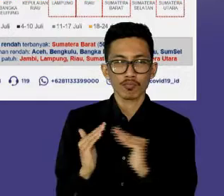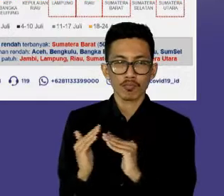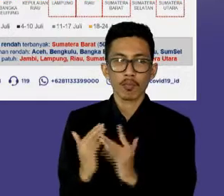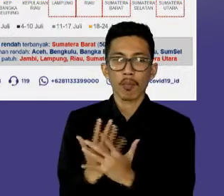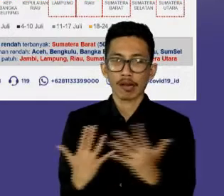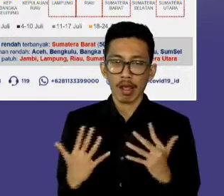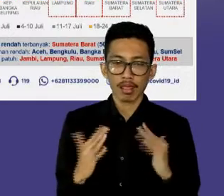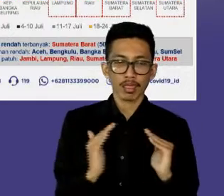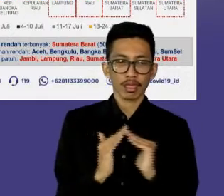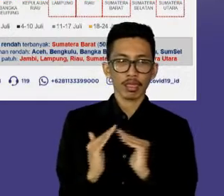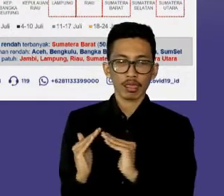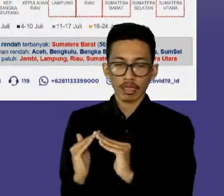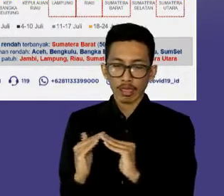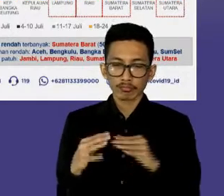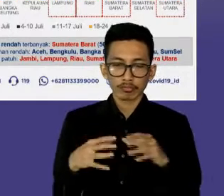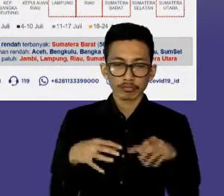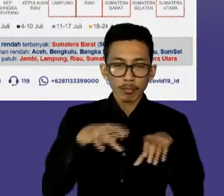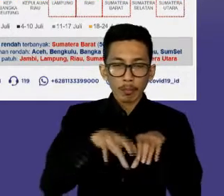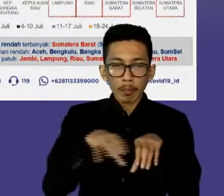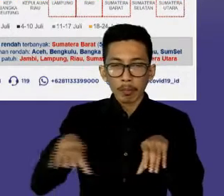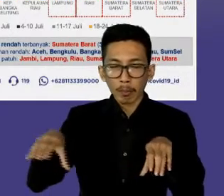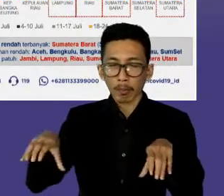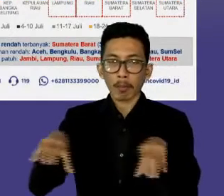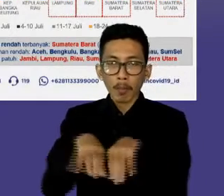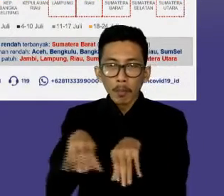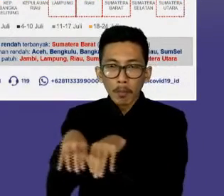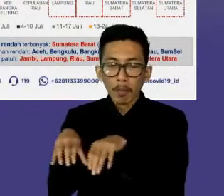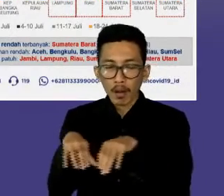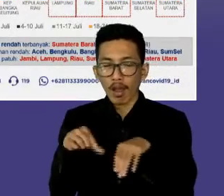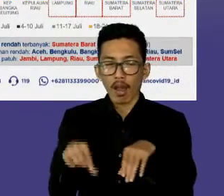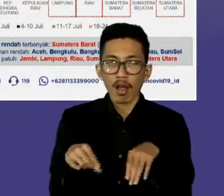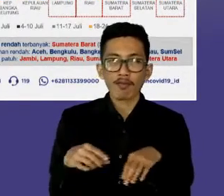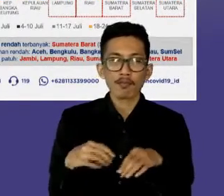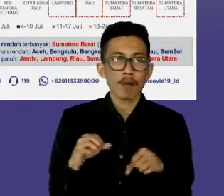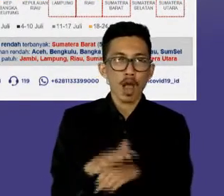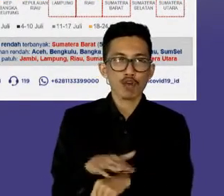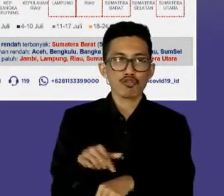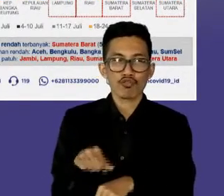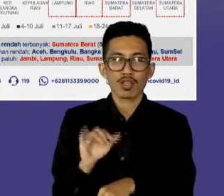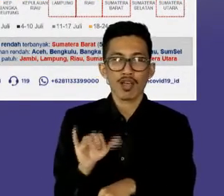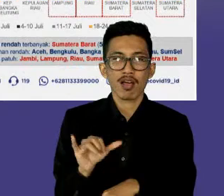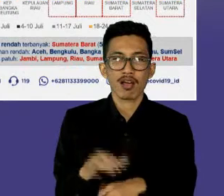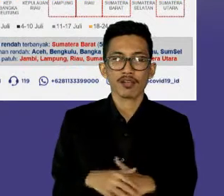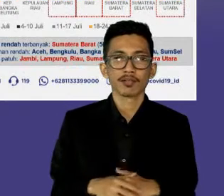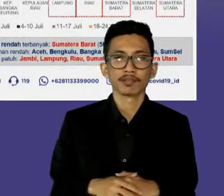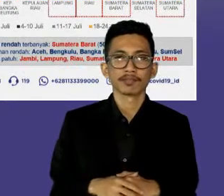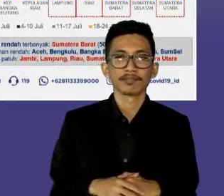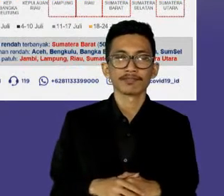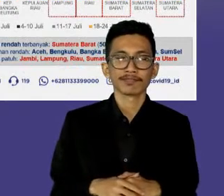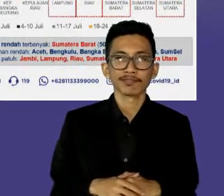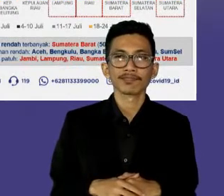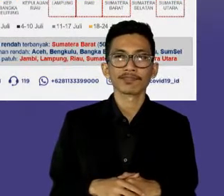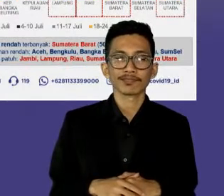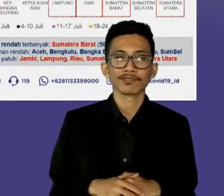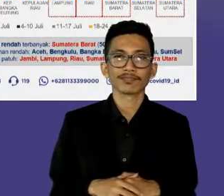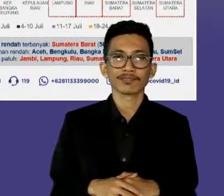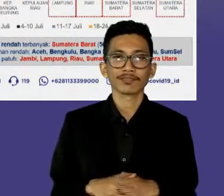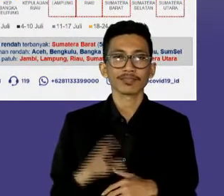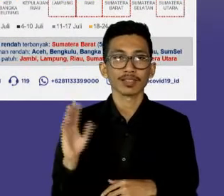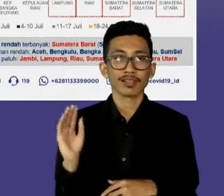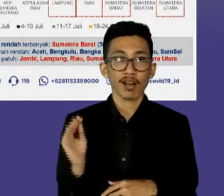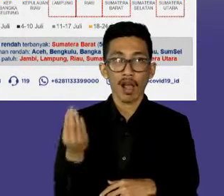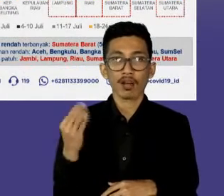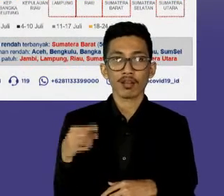ya, terkait dengan luasan wilayah, kepadatan penduduk ini juga mungkin berpengaruh ke sana. Kemudian, tapi DKI Jakarta